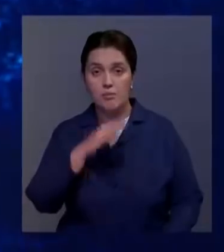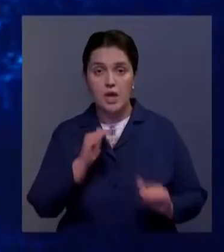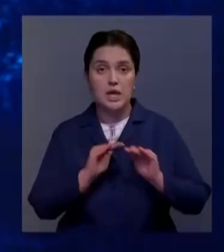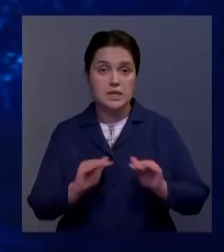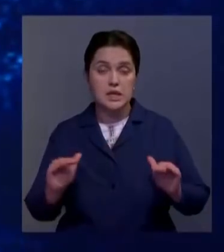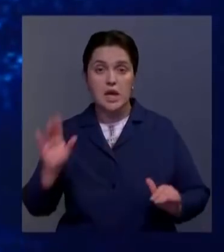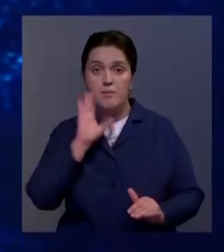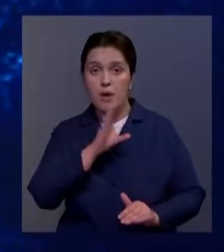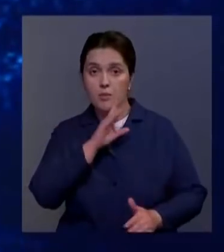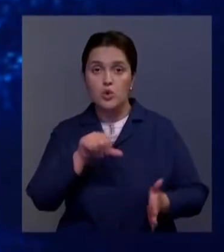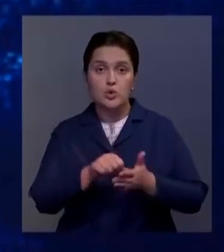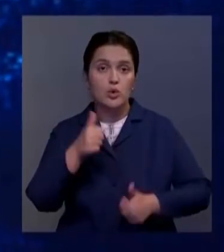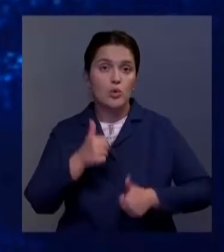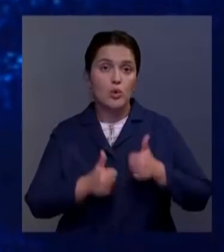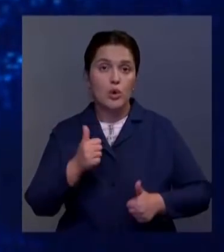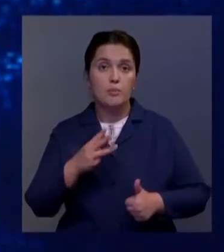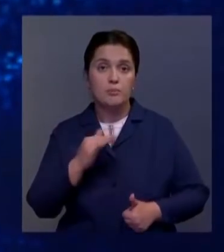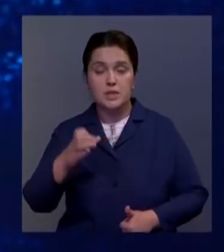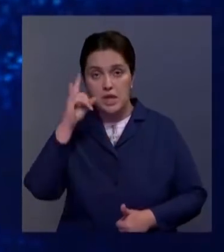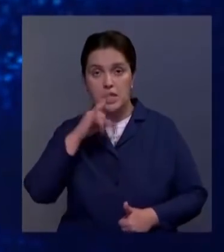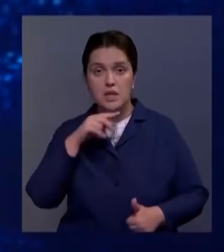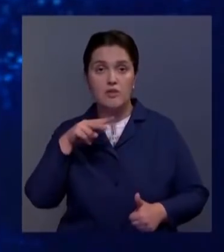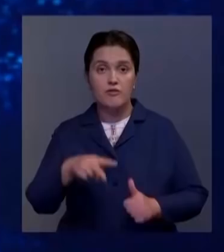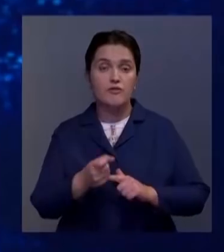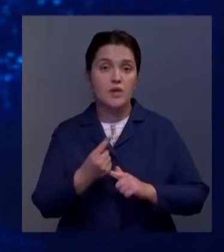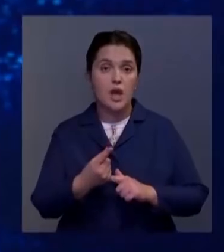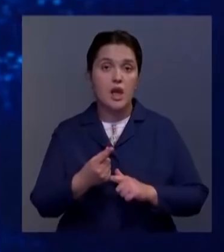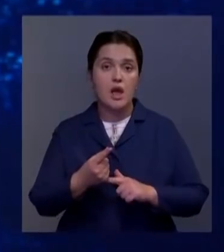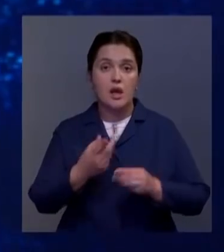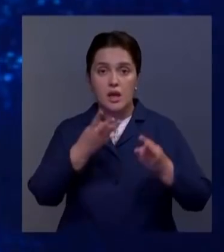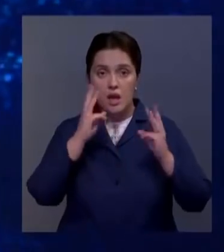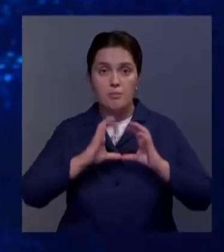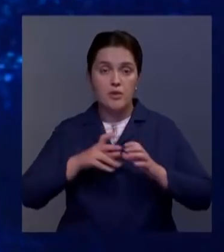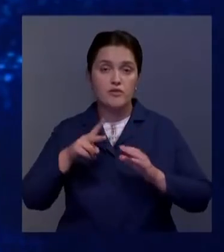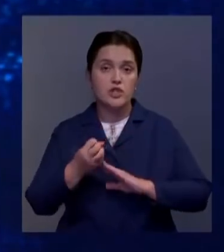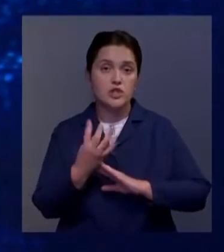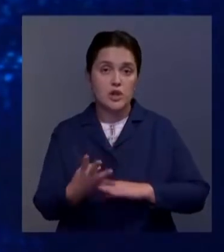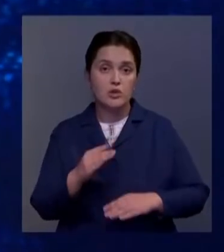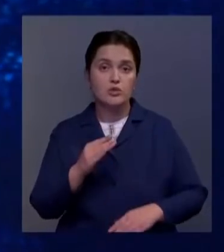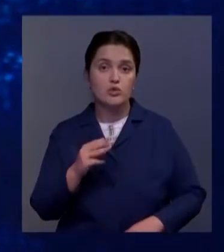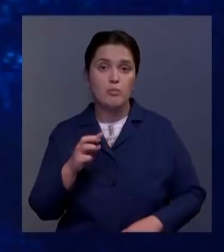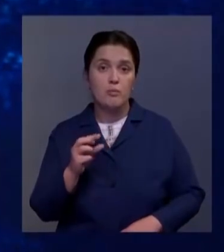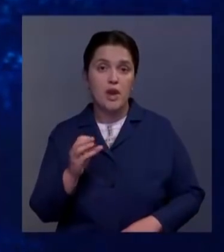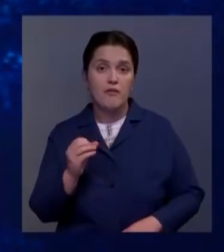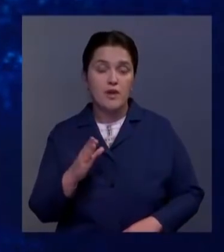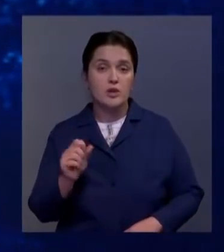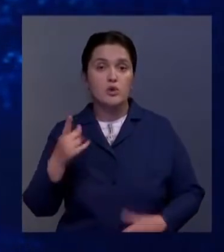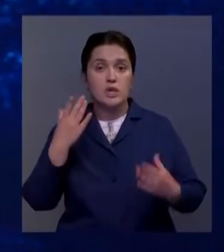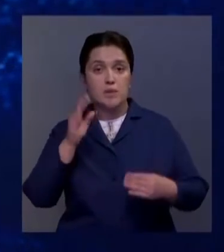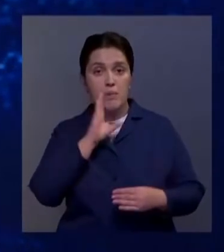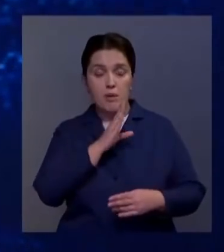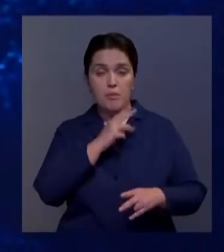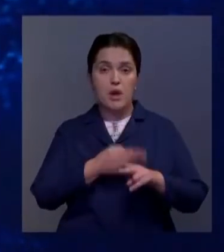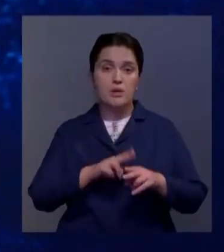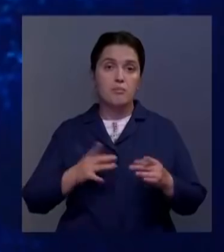Многодетная мама и участница конкурсов «Мисс Казахстан» 2011 и «Королева планеты» 2014 Акнур Жумабаева считает, что